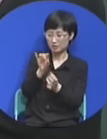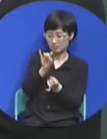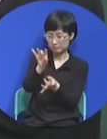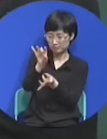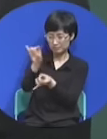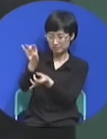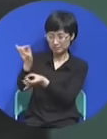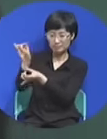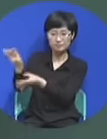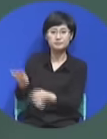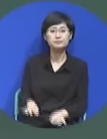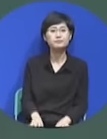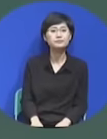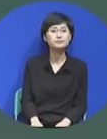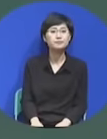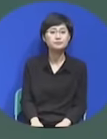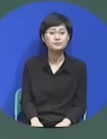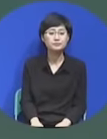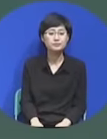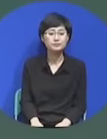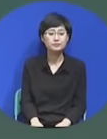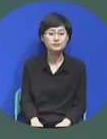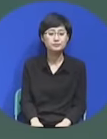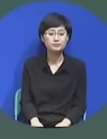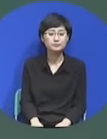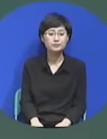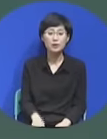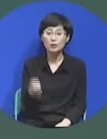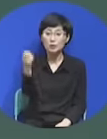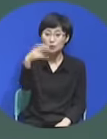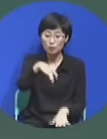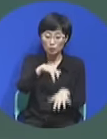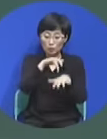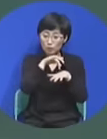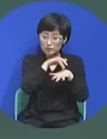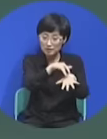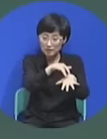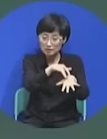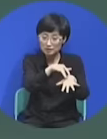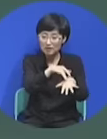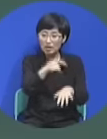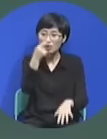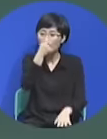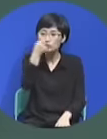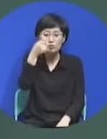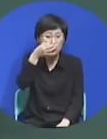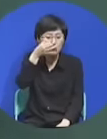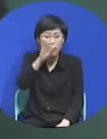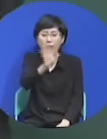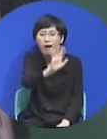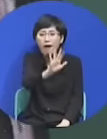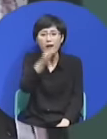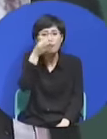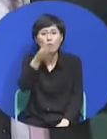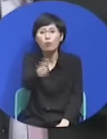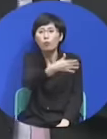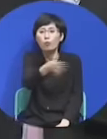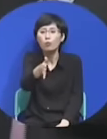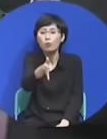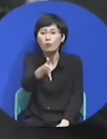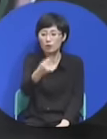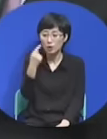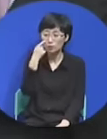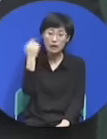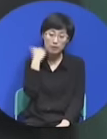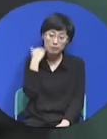成功等等 그리고는눈에안보이게영적으로속이는겁니다 然后眼睛看不见的在灵里面也在